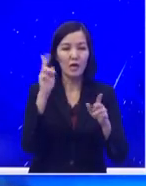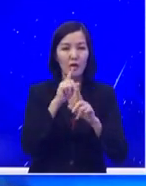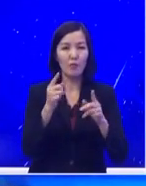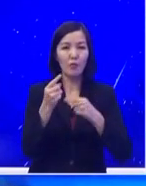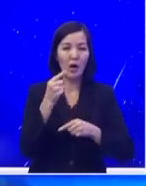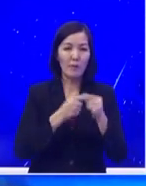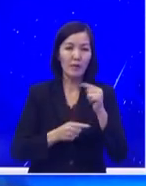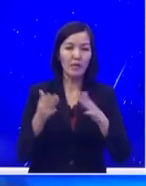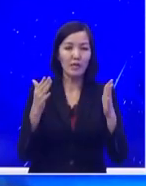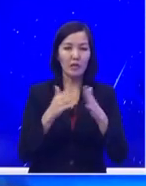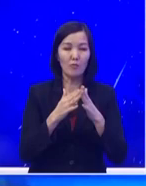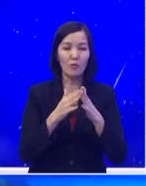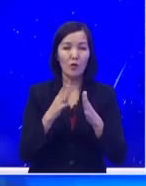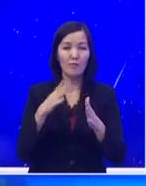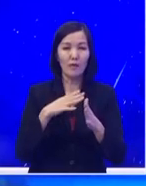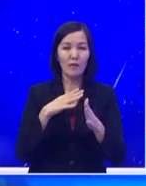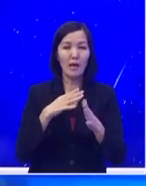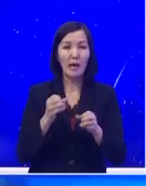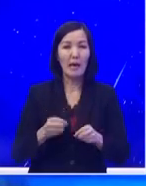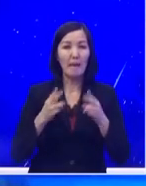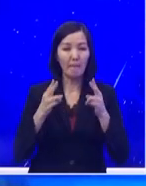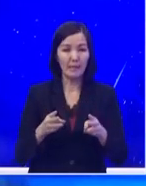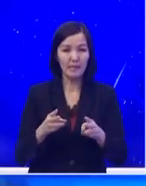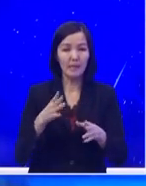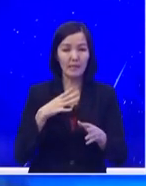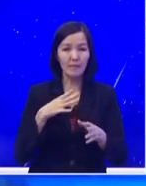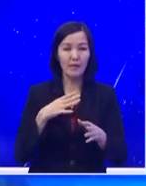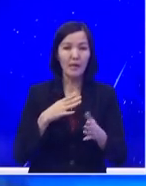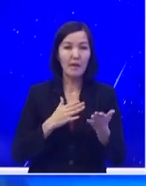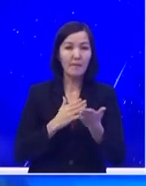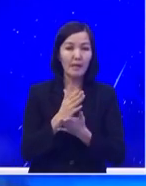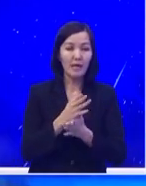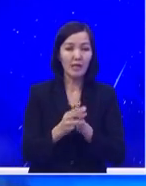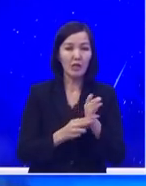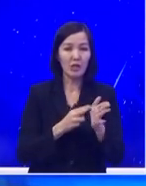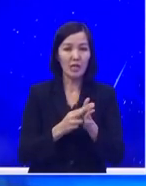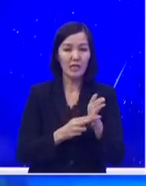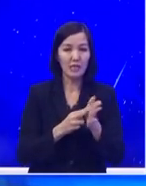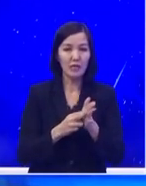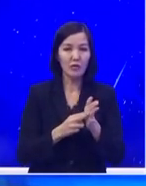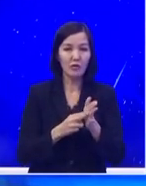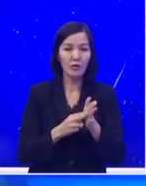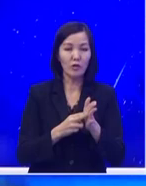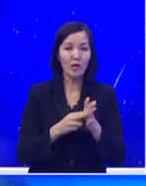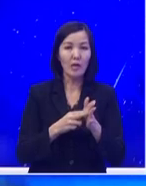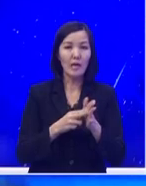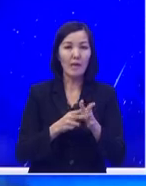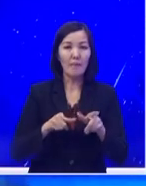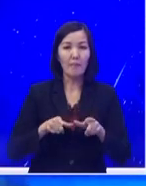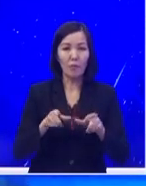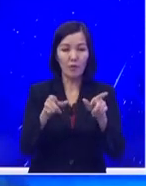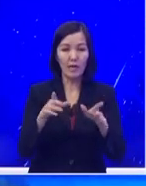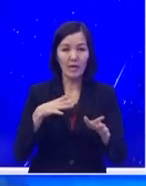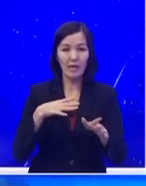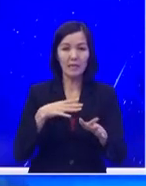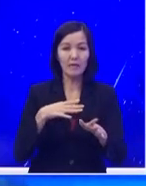домой было небезопасно. Дело в том, что им приходится переходить железнодорожный переезд прямо по рельсам и шпалам. Многие